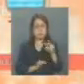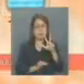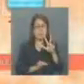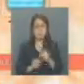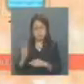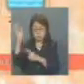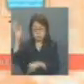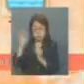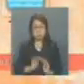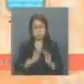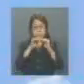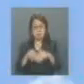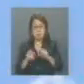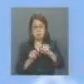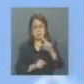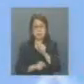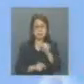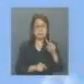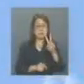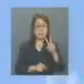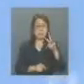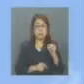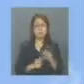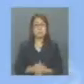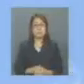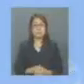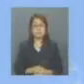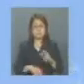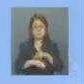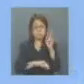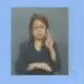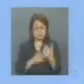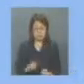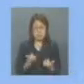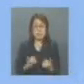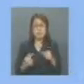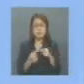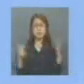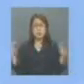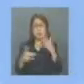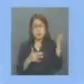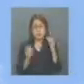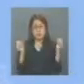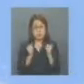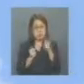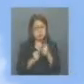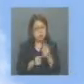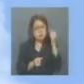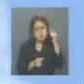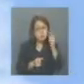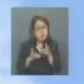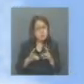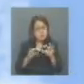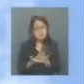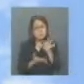เลมีคลื่นสูง 1-2 เมตร ในช่วงที่ยังมีอากาศหนาวเย็นแบบนี้นะคะเราก็ควรที่จะรู้จักเคล็ดลับในการเลือกผ้าพันคอให้เข้ากับ